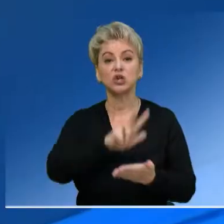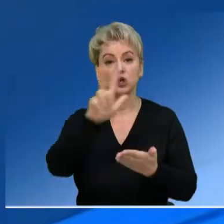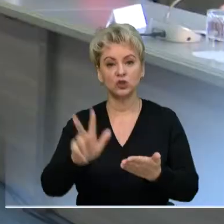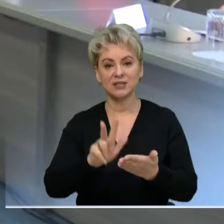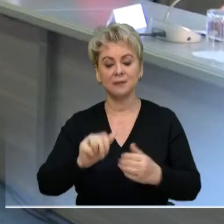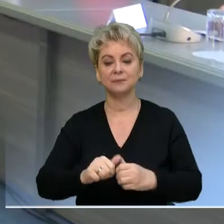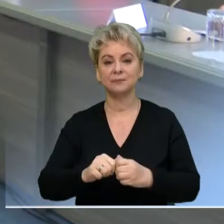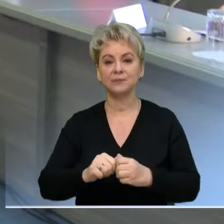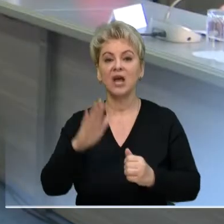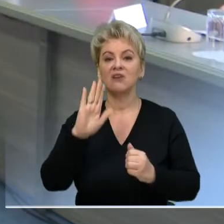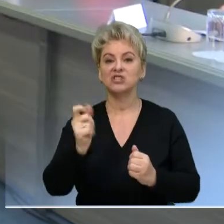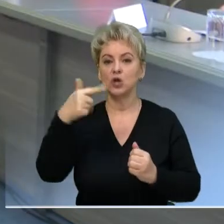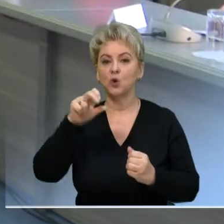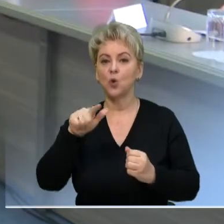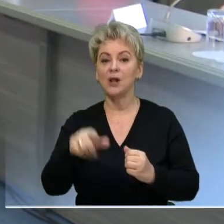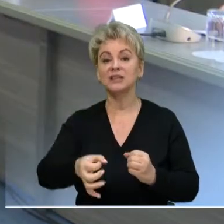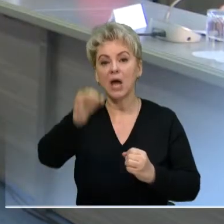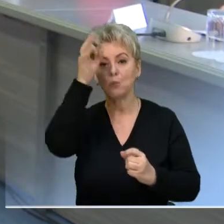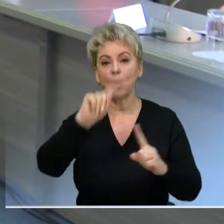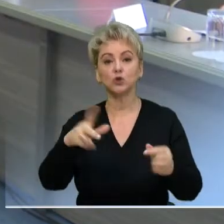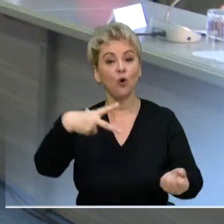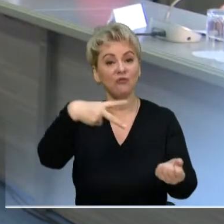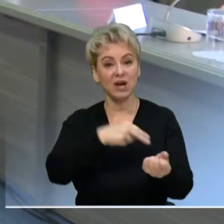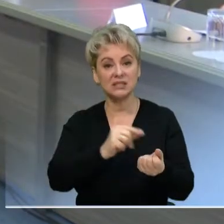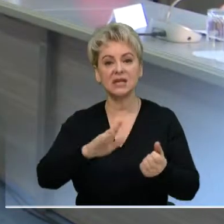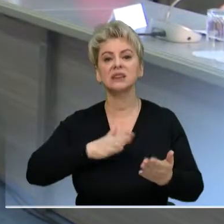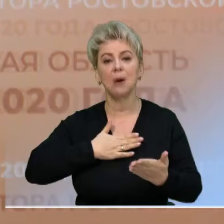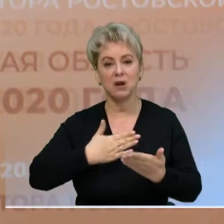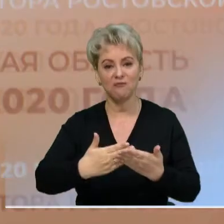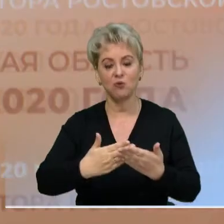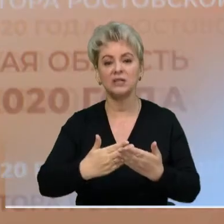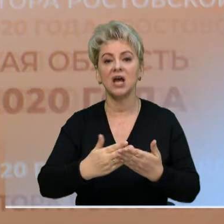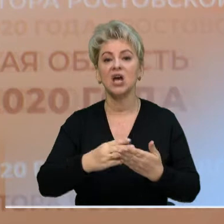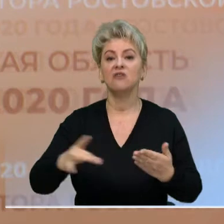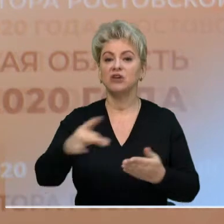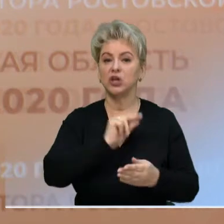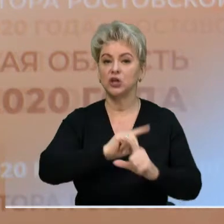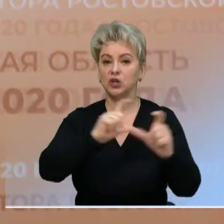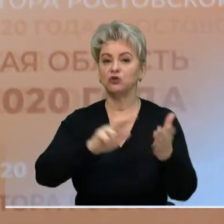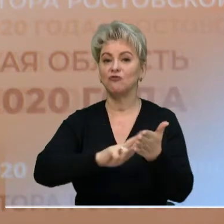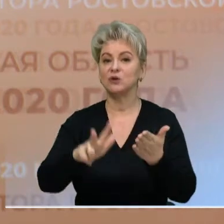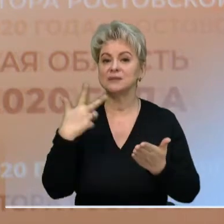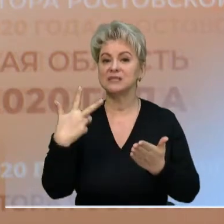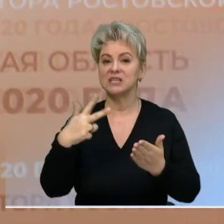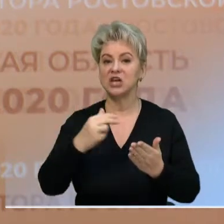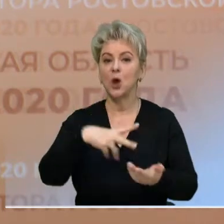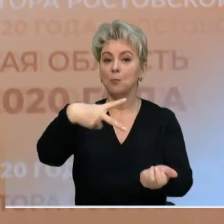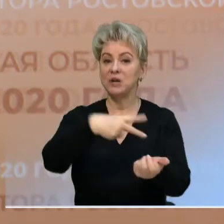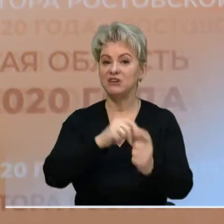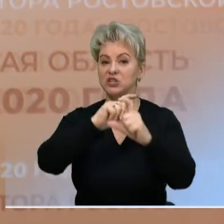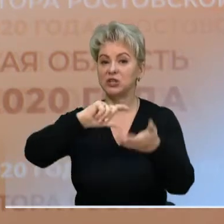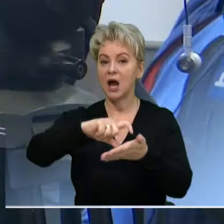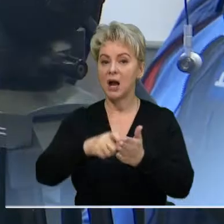3 часа. Василий Голубев напомнил, что вакцинация добровольная. В регионе работает 83 прививочных